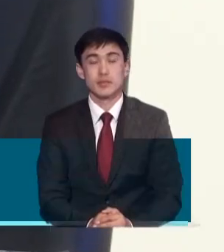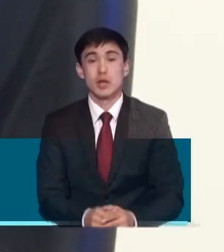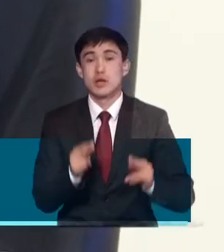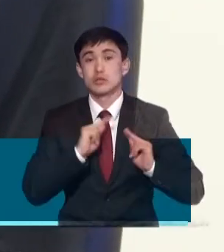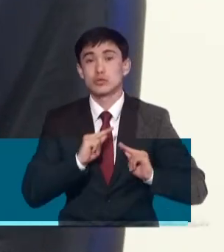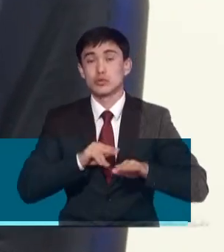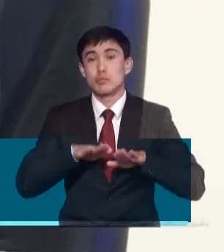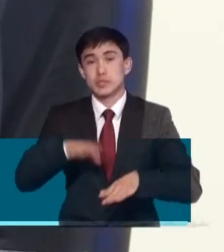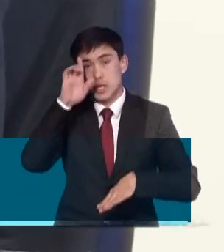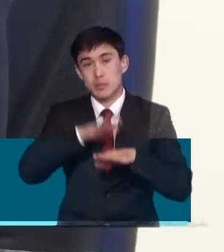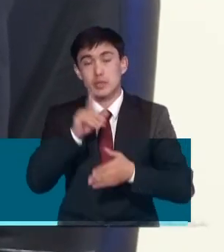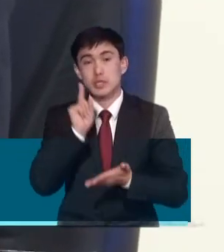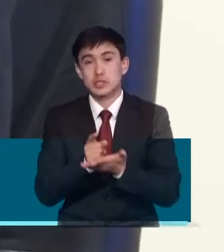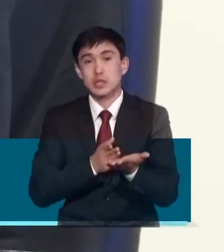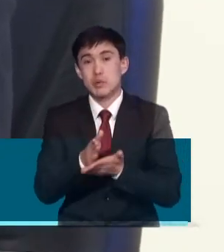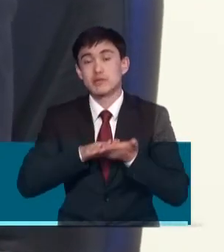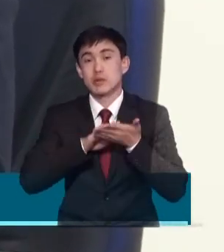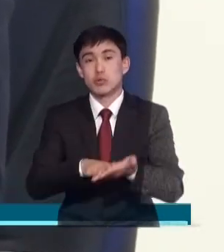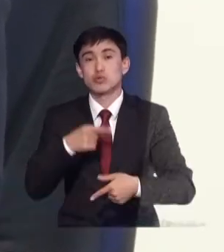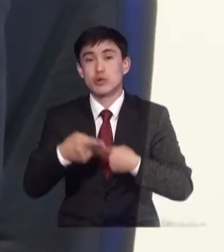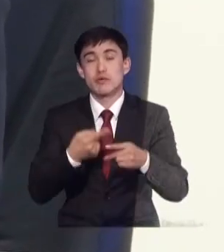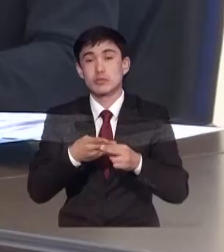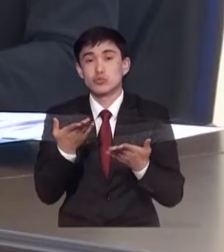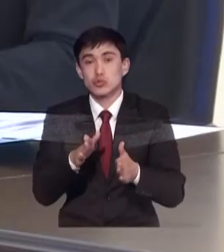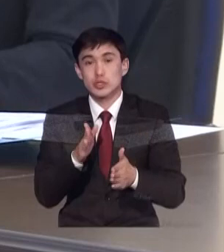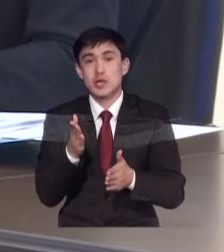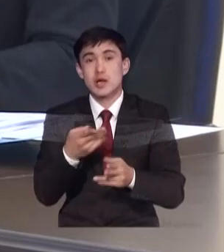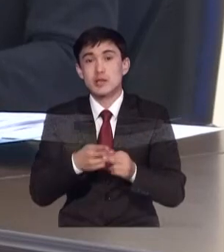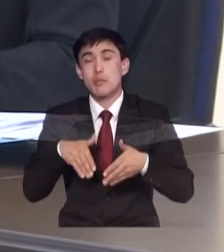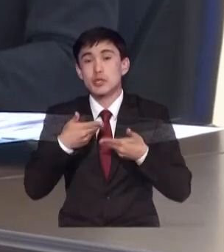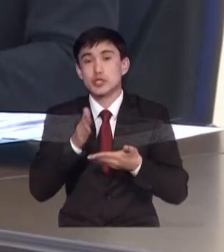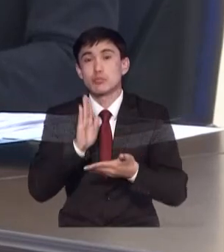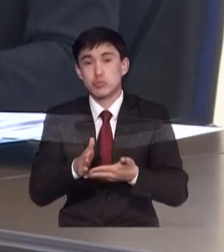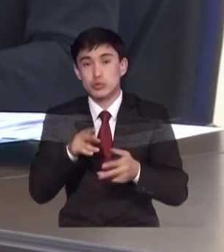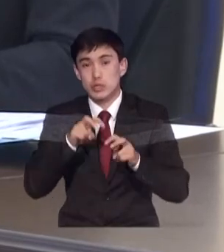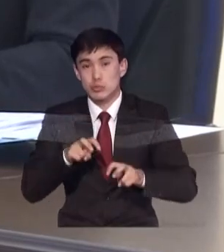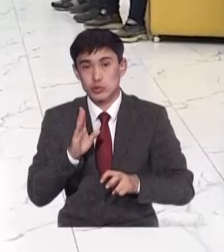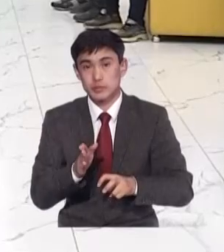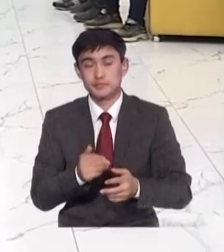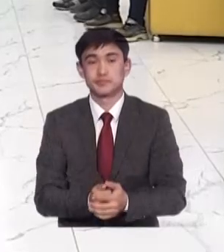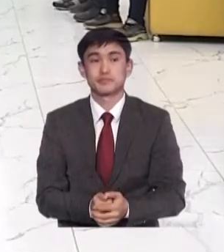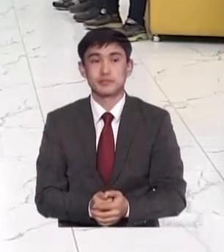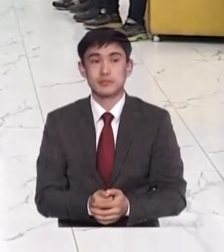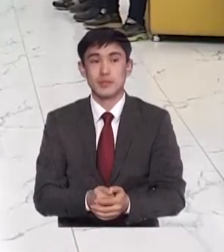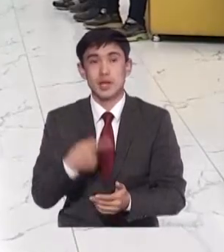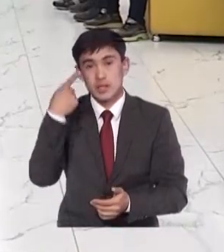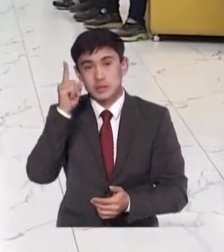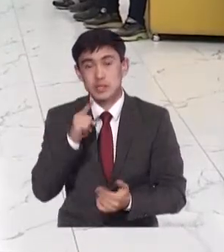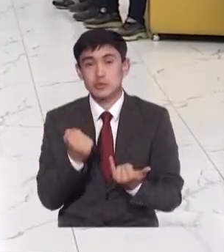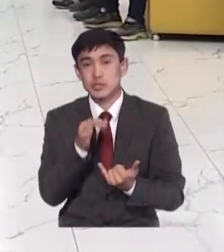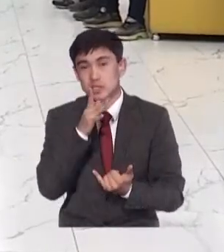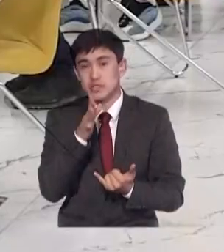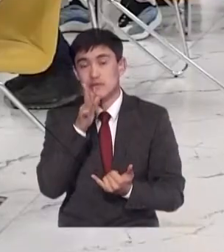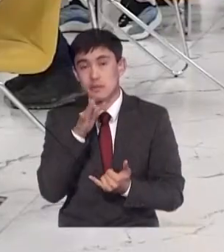Сотрудники местного акимата должны направить запрос, и только в этом случае данное обращение будет рассмотрено. Не секрет, что в настоящее